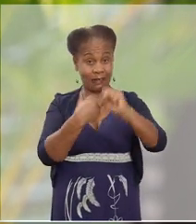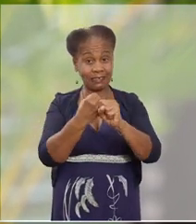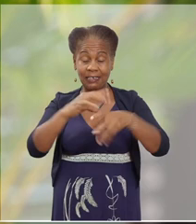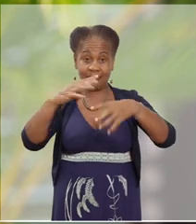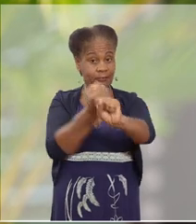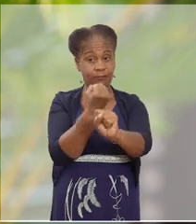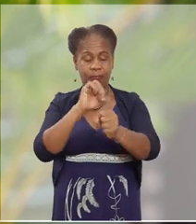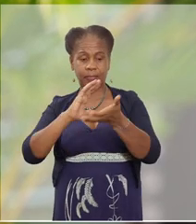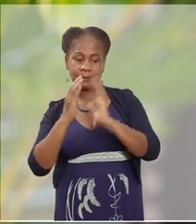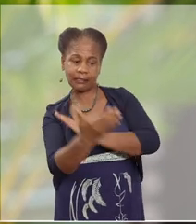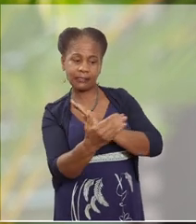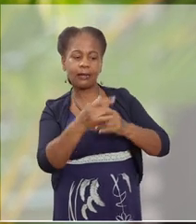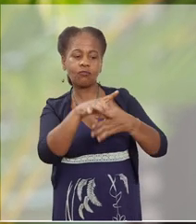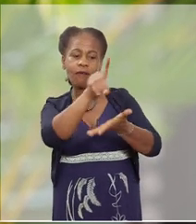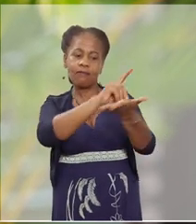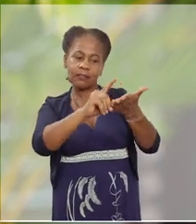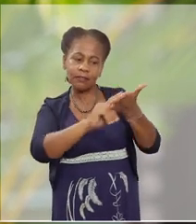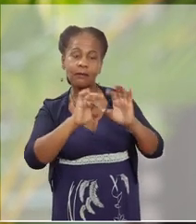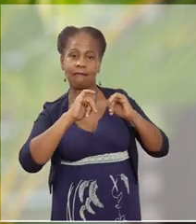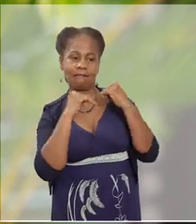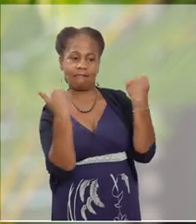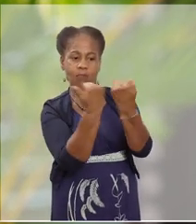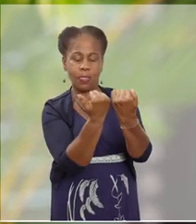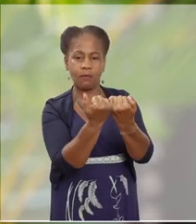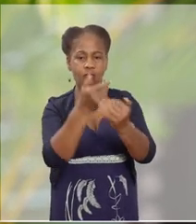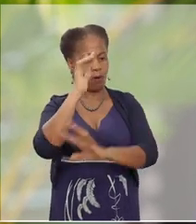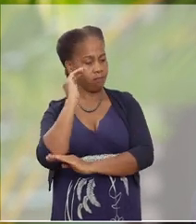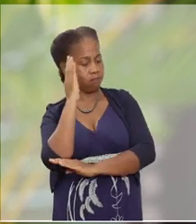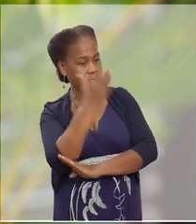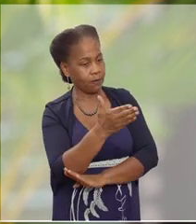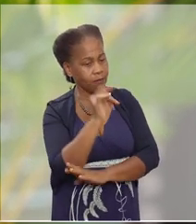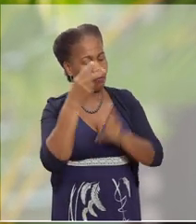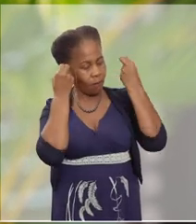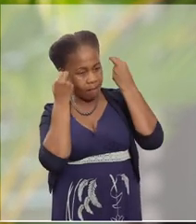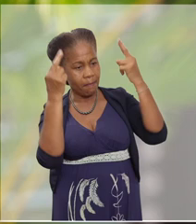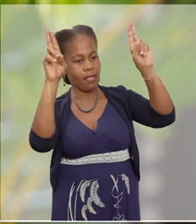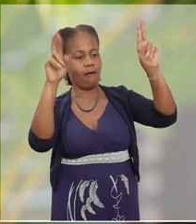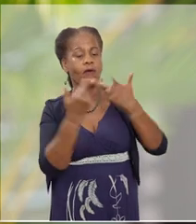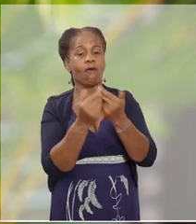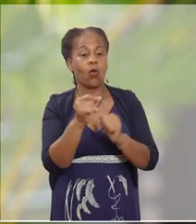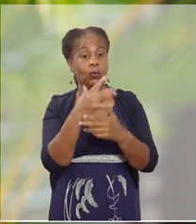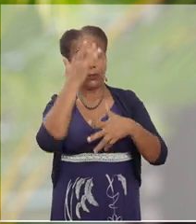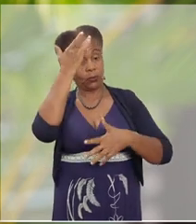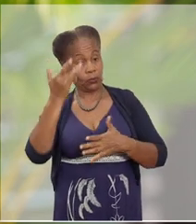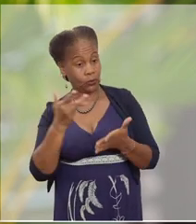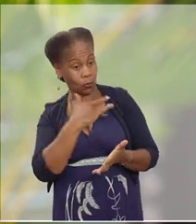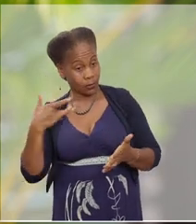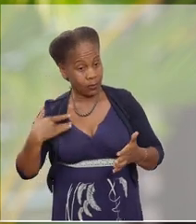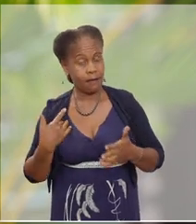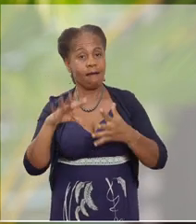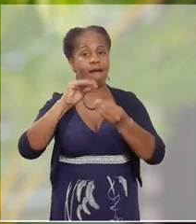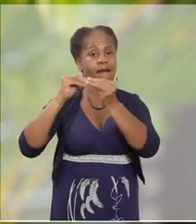au nom de tous les conseillers départementaux je vous présente donc mes meilleurs vœux de santé d'amour